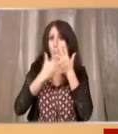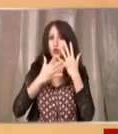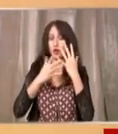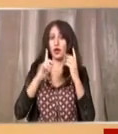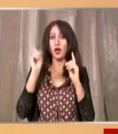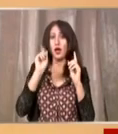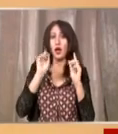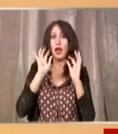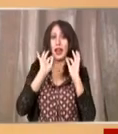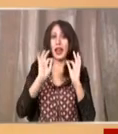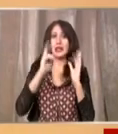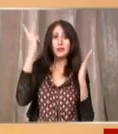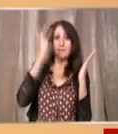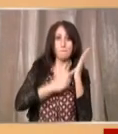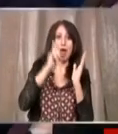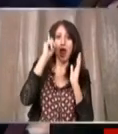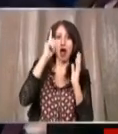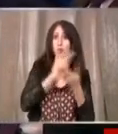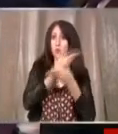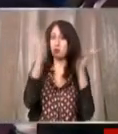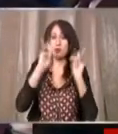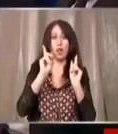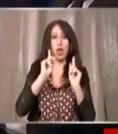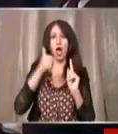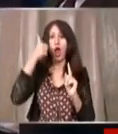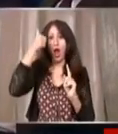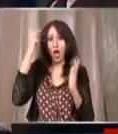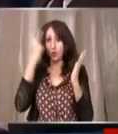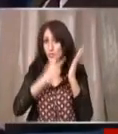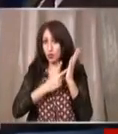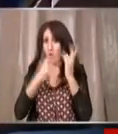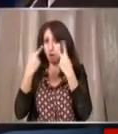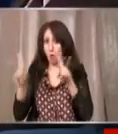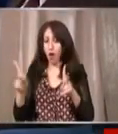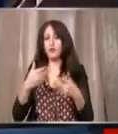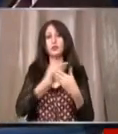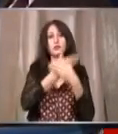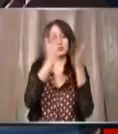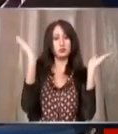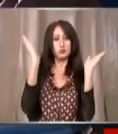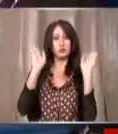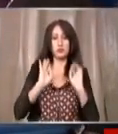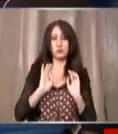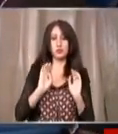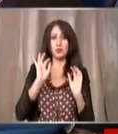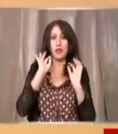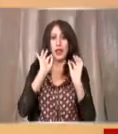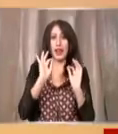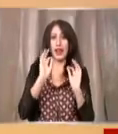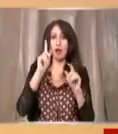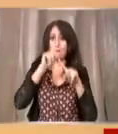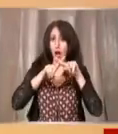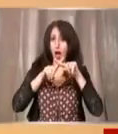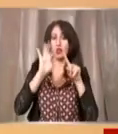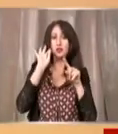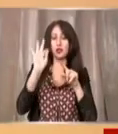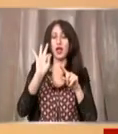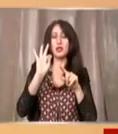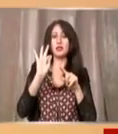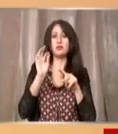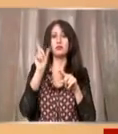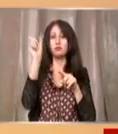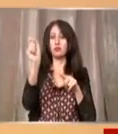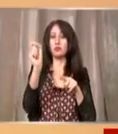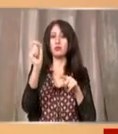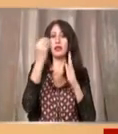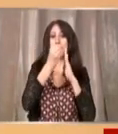اثناء اعلان النتيجه. فاذا احنا نهور قولا واحدا انه عرس ديمقراطي، عرس ديمقراطي. والبيان اللي صدر من مجلس